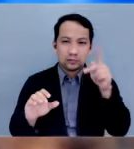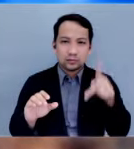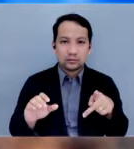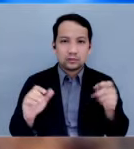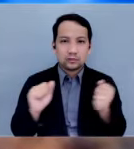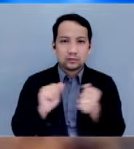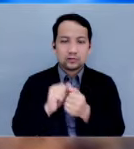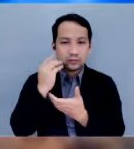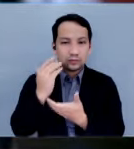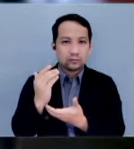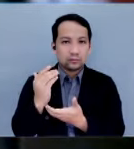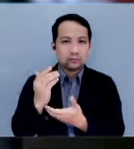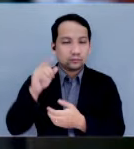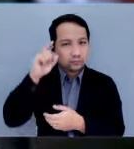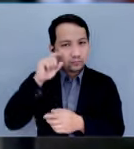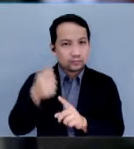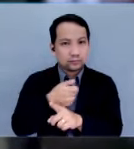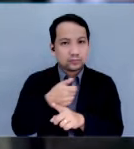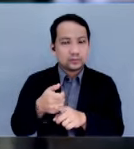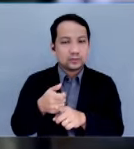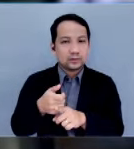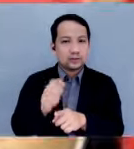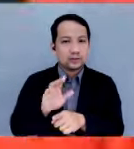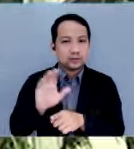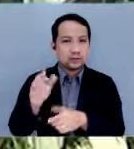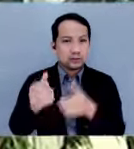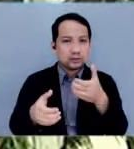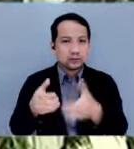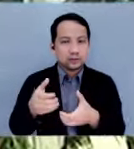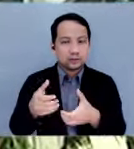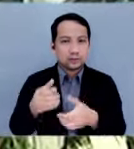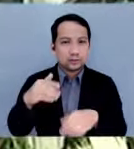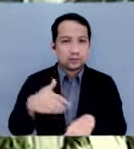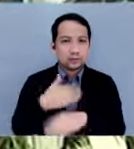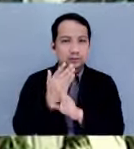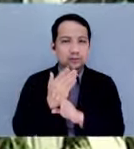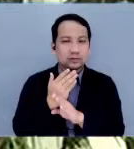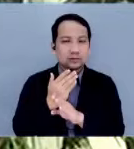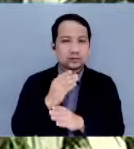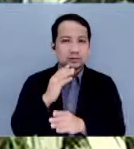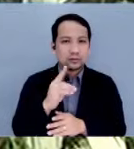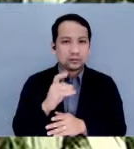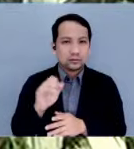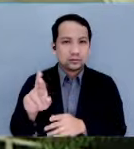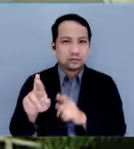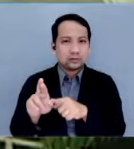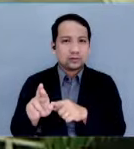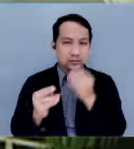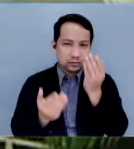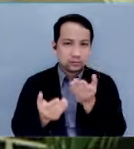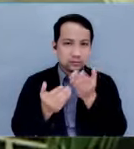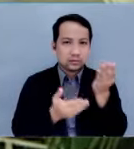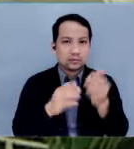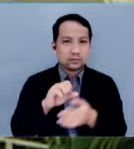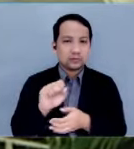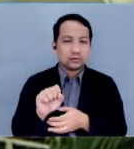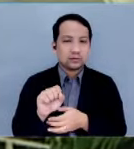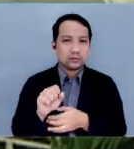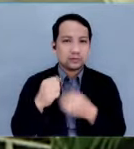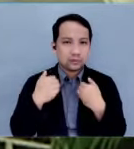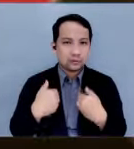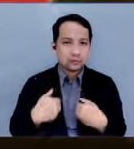sa kasong sexual abuse at pangmamaltrato sa korte sa Davao City. Habang Department of Justice na ang nag-endorse ng kasong qualified human trafficking sa